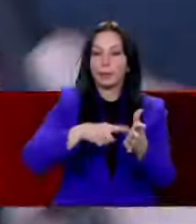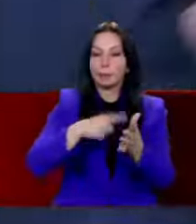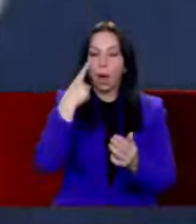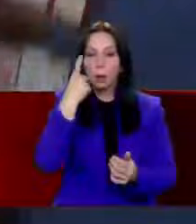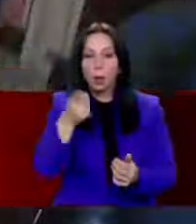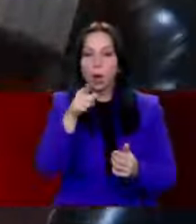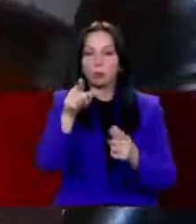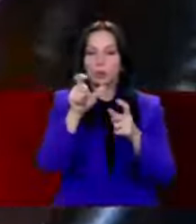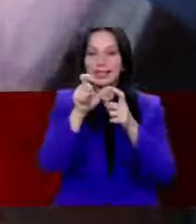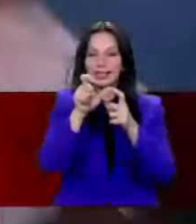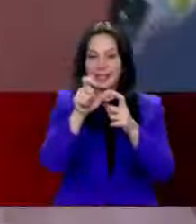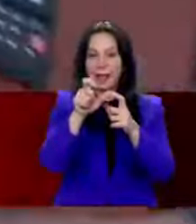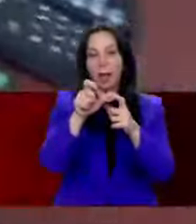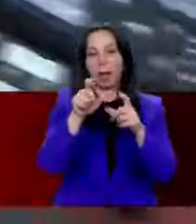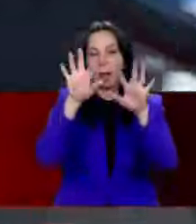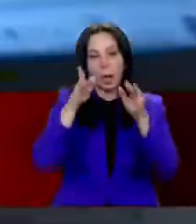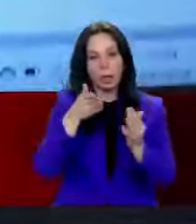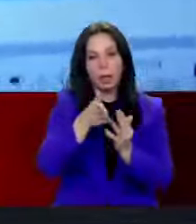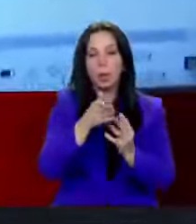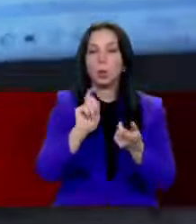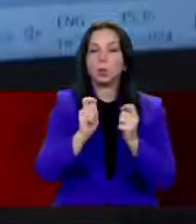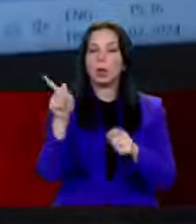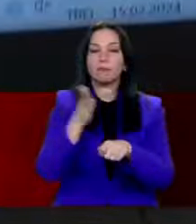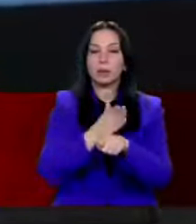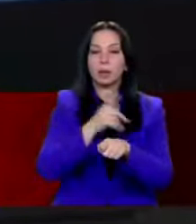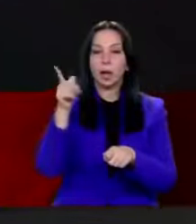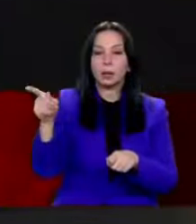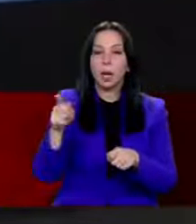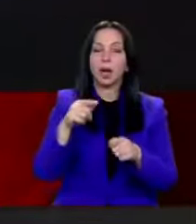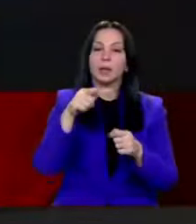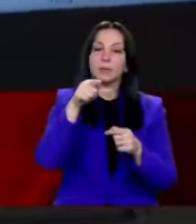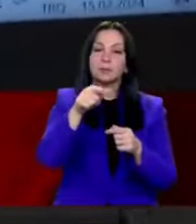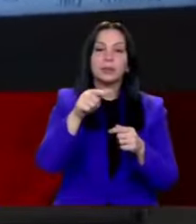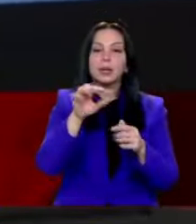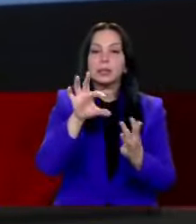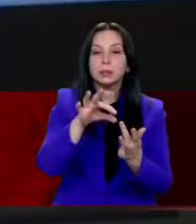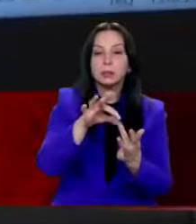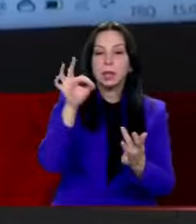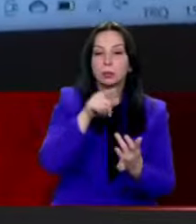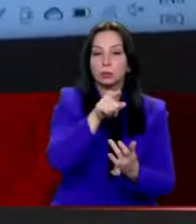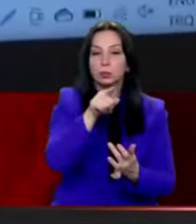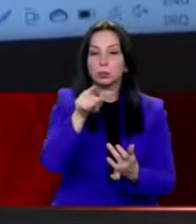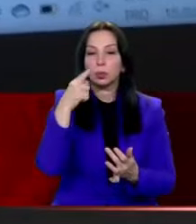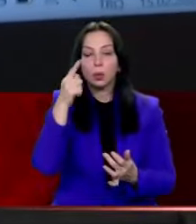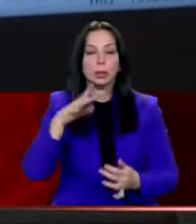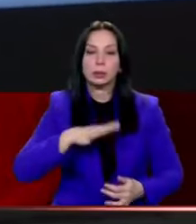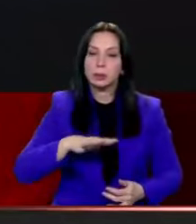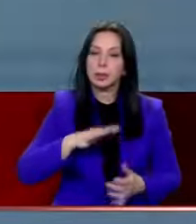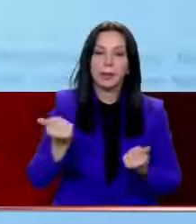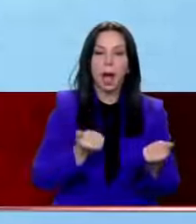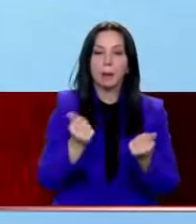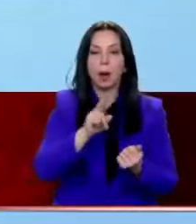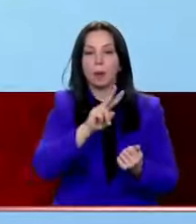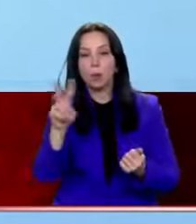aracılığıyla bu siteye giriş yapabilecekler. Kullanıcı vatandaşımız taşıt ilanını seçerek buradan dilediği taşıt